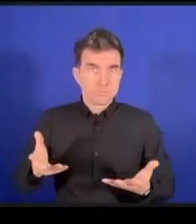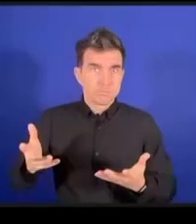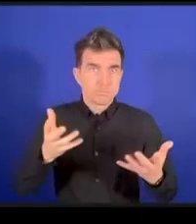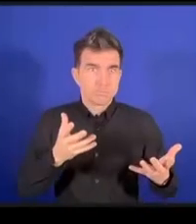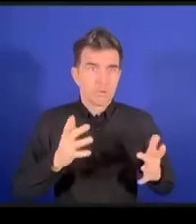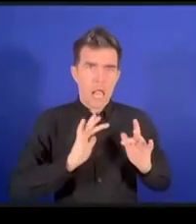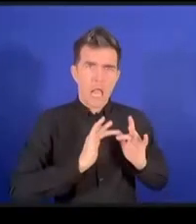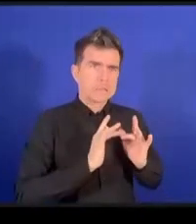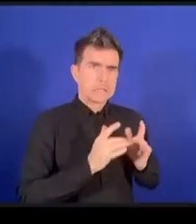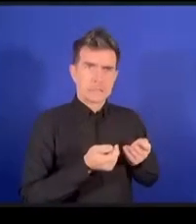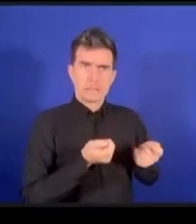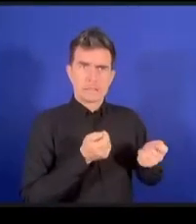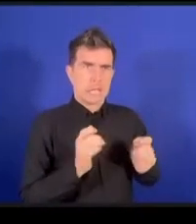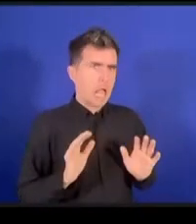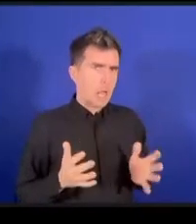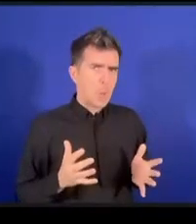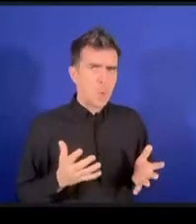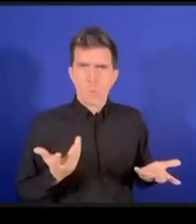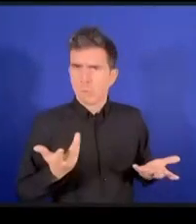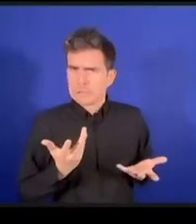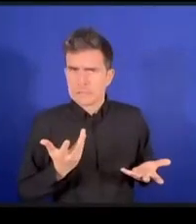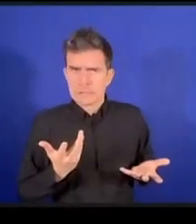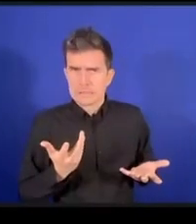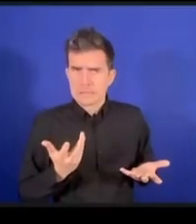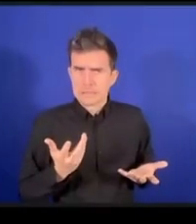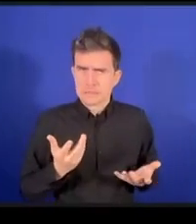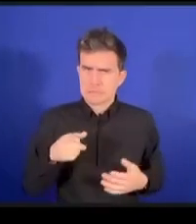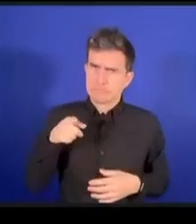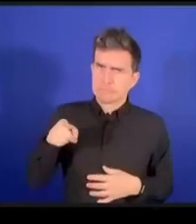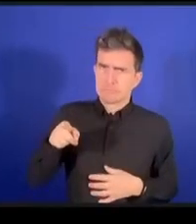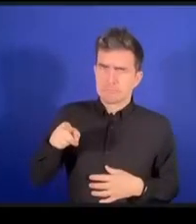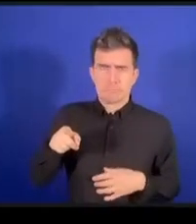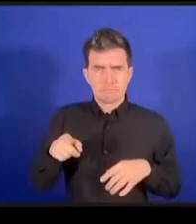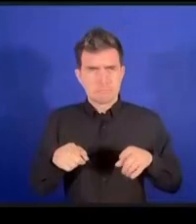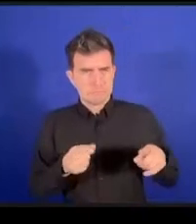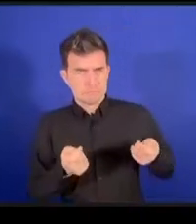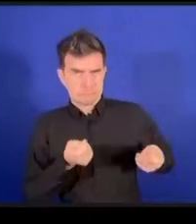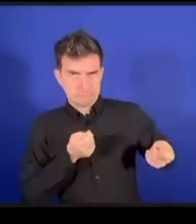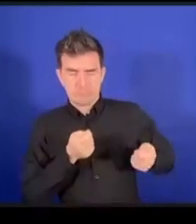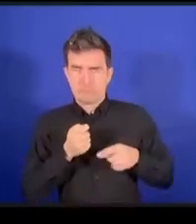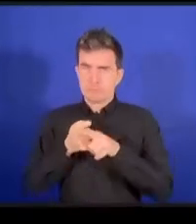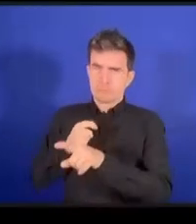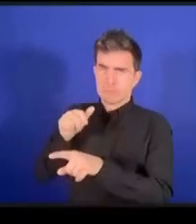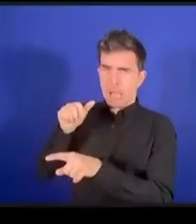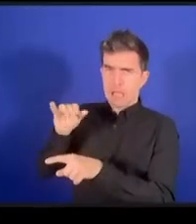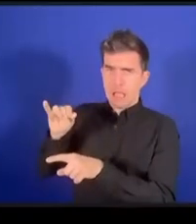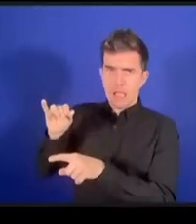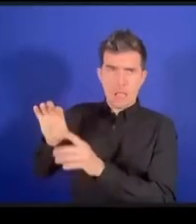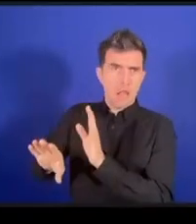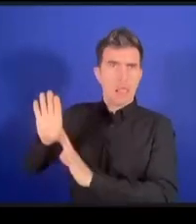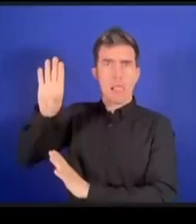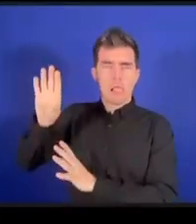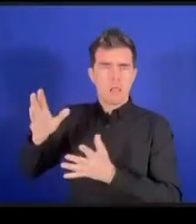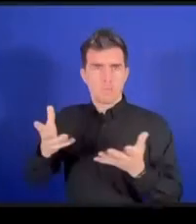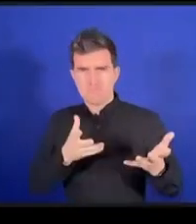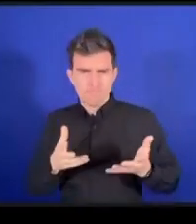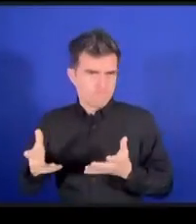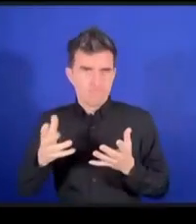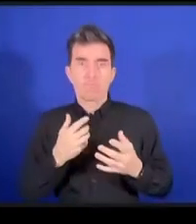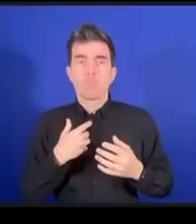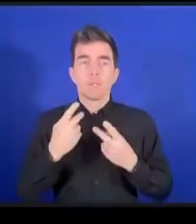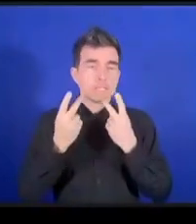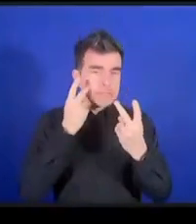представляет собой определённый вызов Да мы видим Как растёт интерес к искусственному интеллекту в